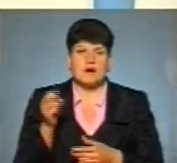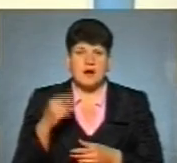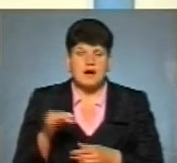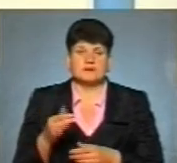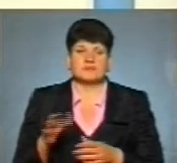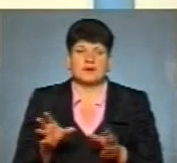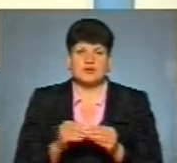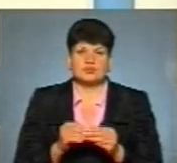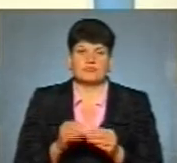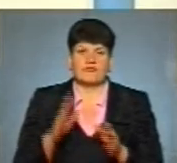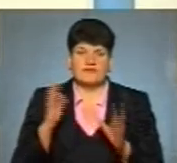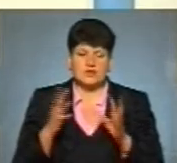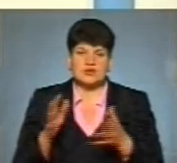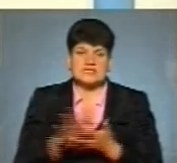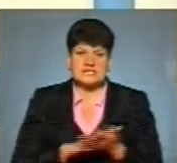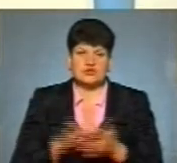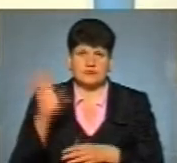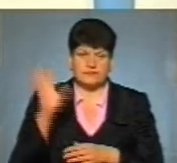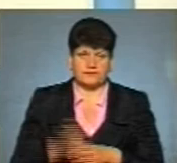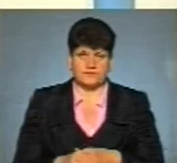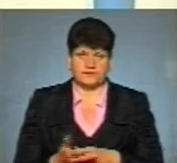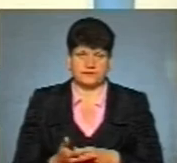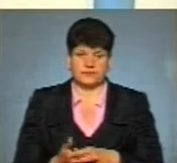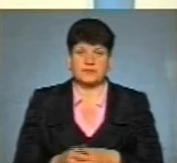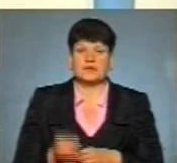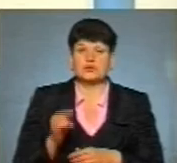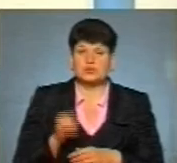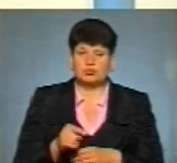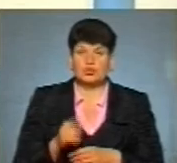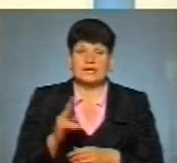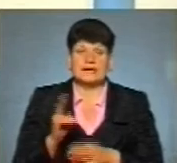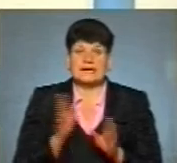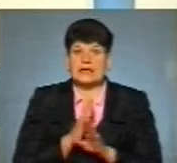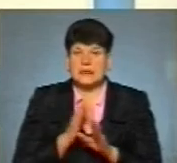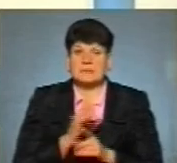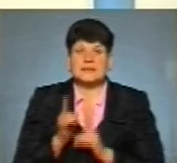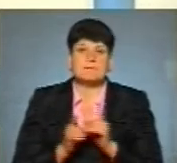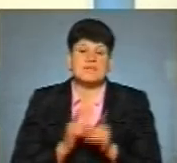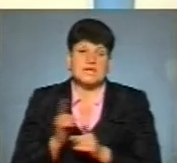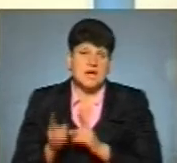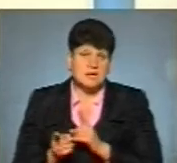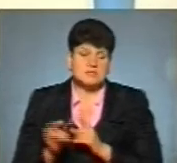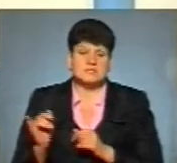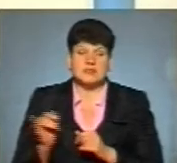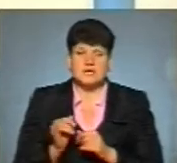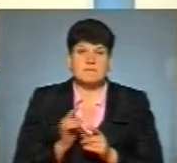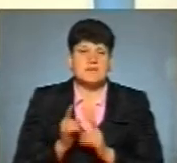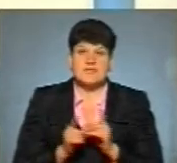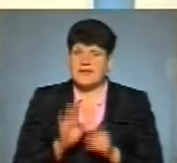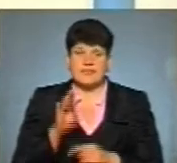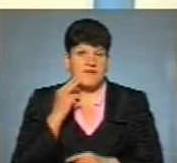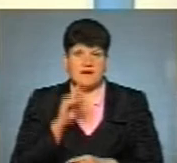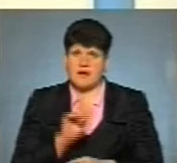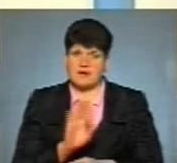вітром, ураганом знищували практично весь урожай. Тому клімат міняється, і міняється не, будемо казати, в